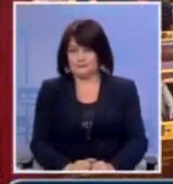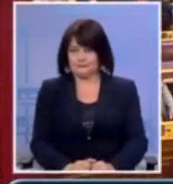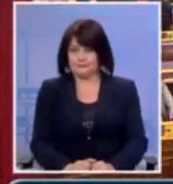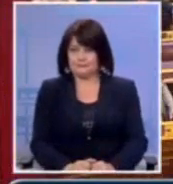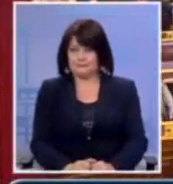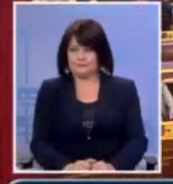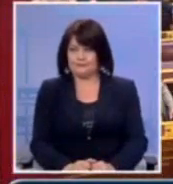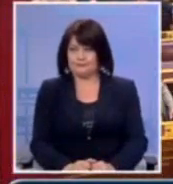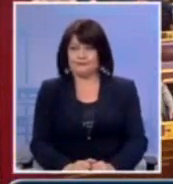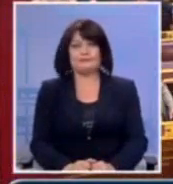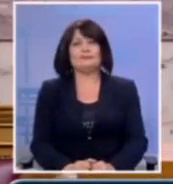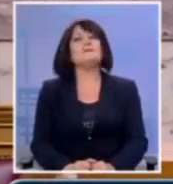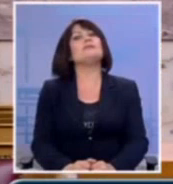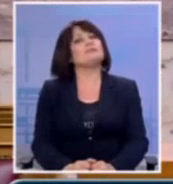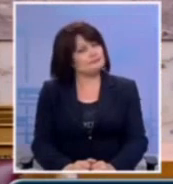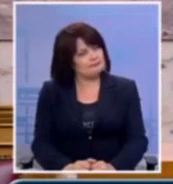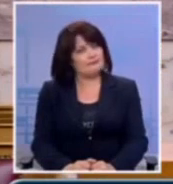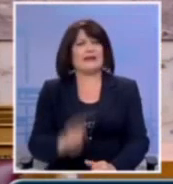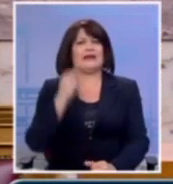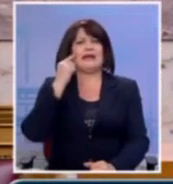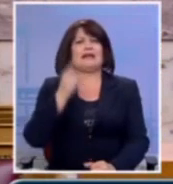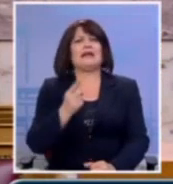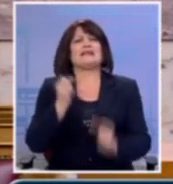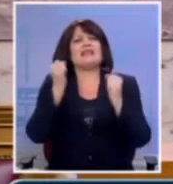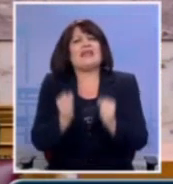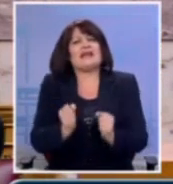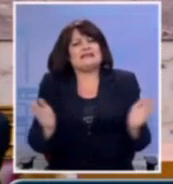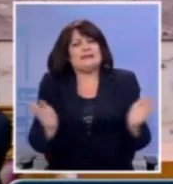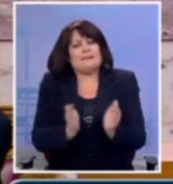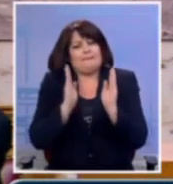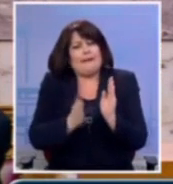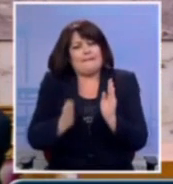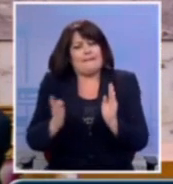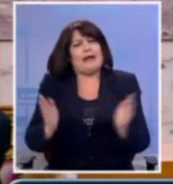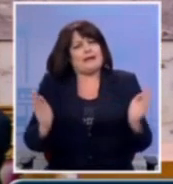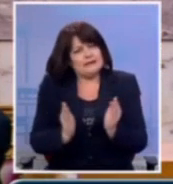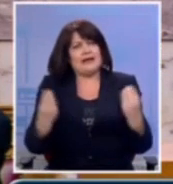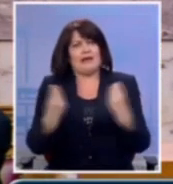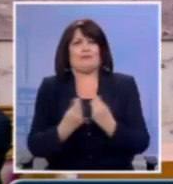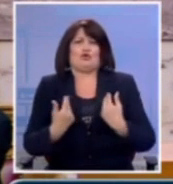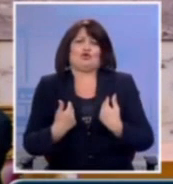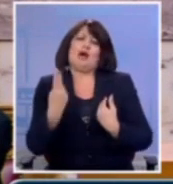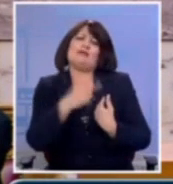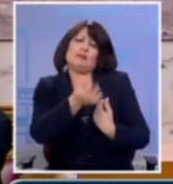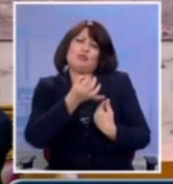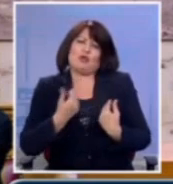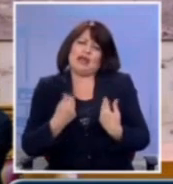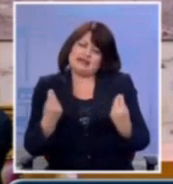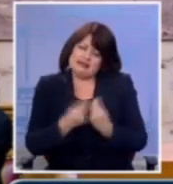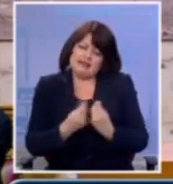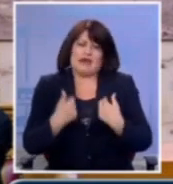Θα εφεύρουμε και την προκρούστιο θέση προκειμένου να προσαρμόσουμε στα δικά σας